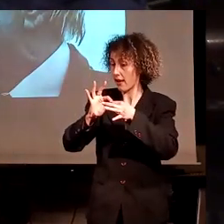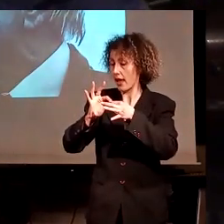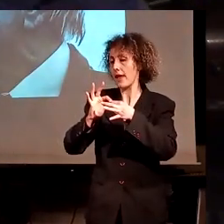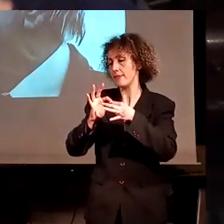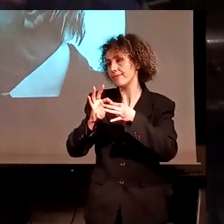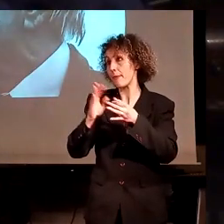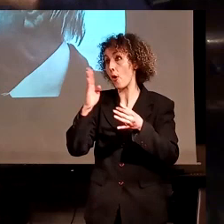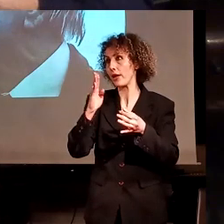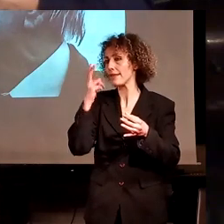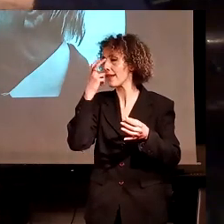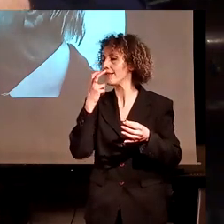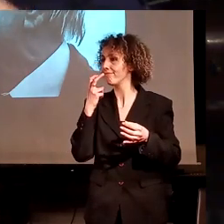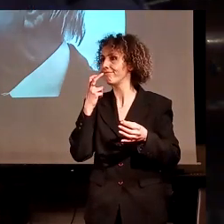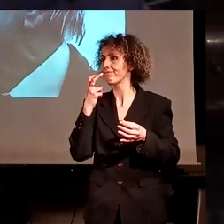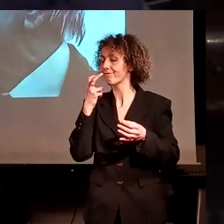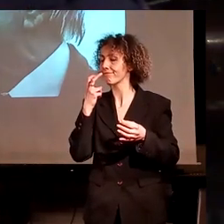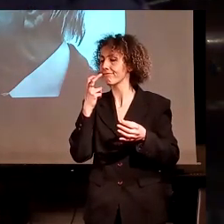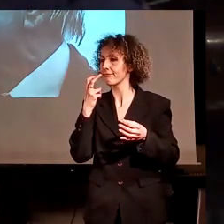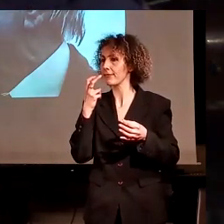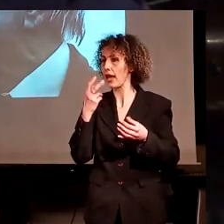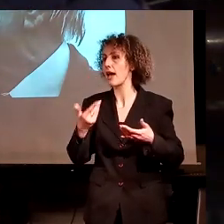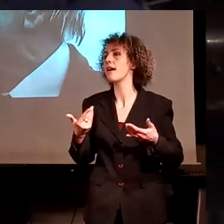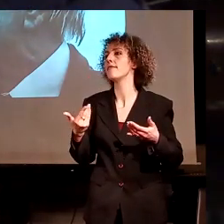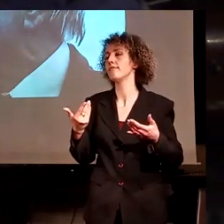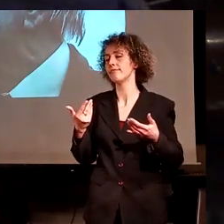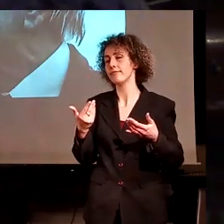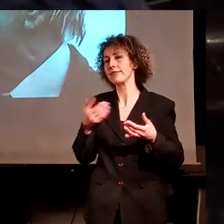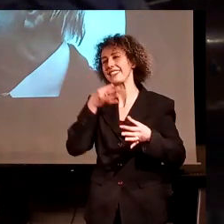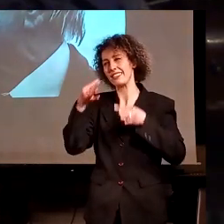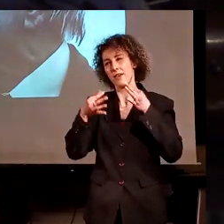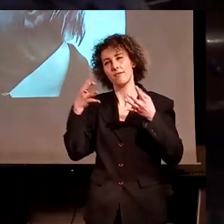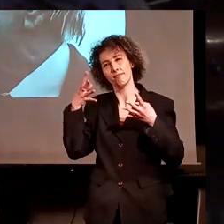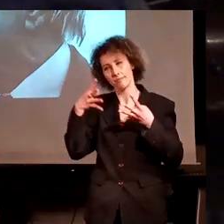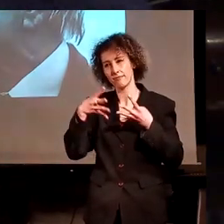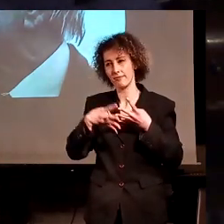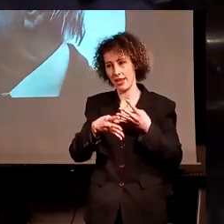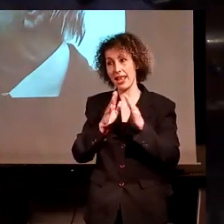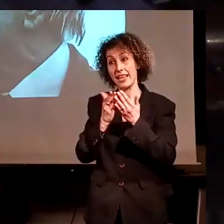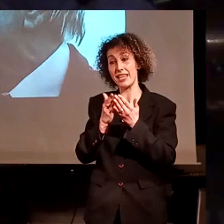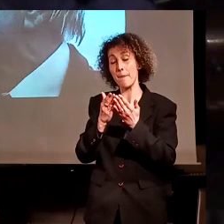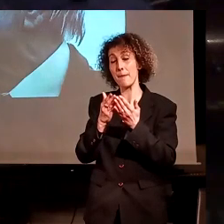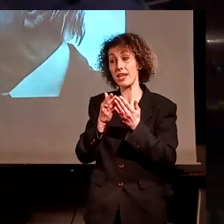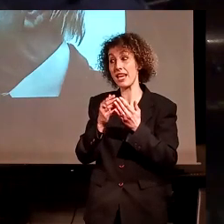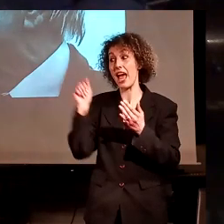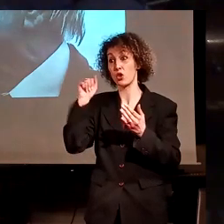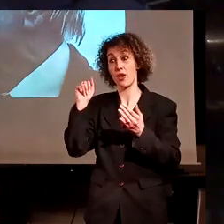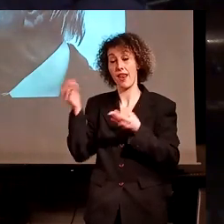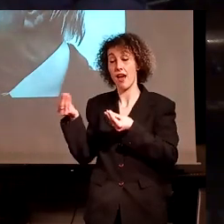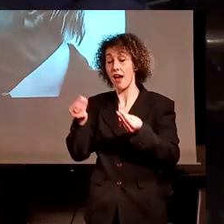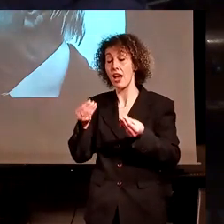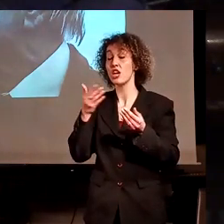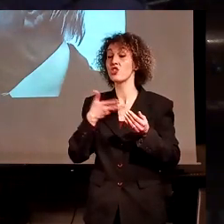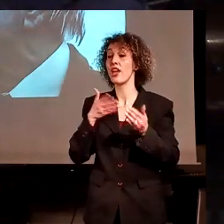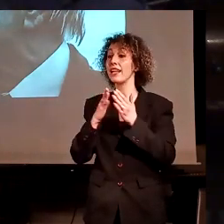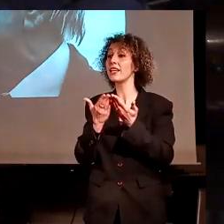non solo biografico molto forte qui tra i libri che ha portato antonello ce n'è uno bellissimo e si chiama